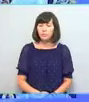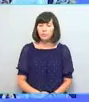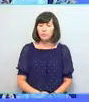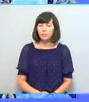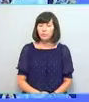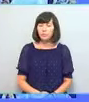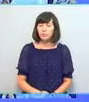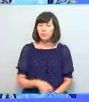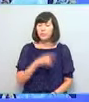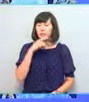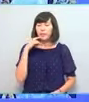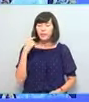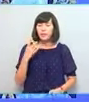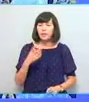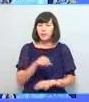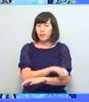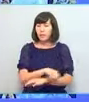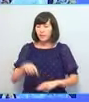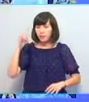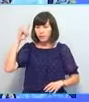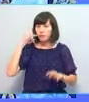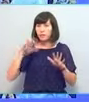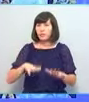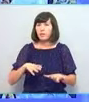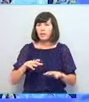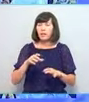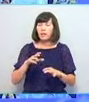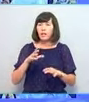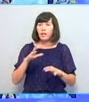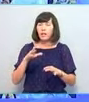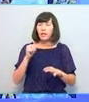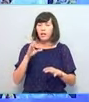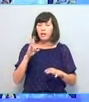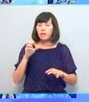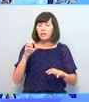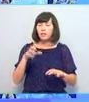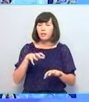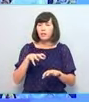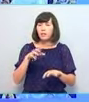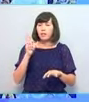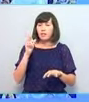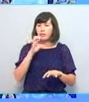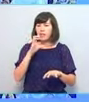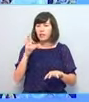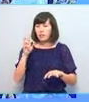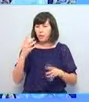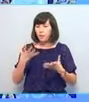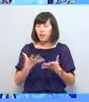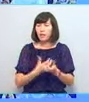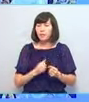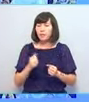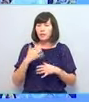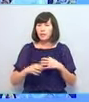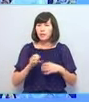Жаңалықтарымыз жалғастырамыз. Ресейлік шекарашылар Қазақстан жерінен контрабандалық жолмен таспақа алып өткен азаматтардың жолын кесті.